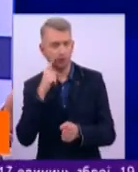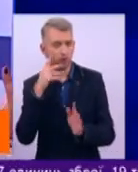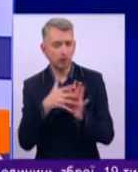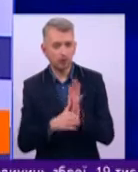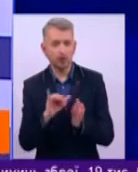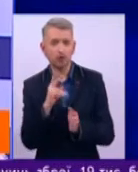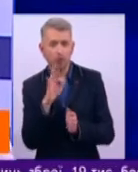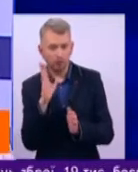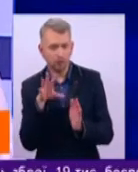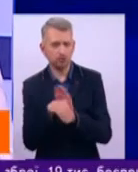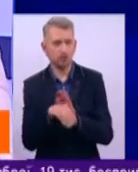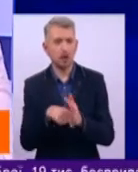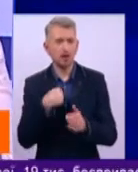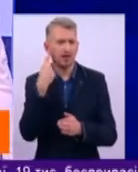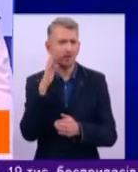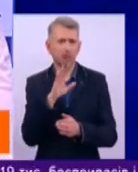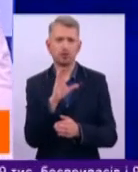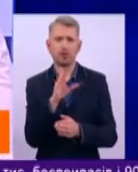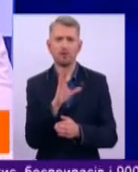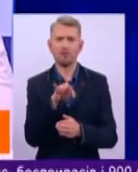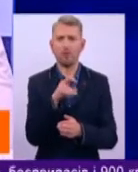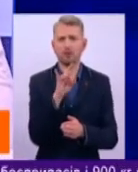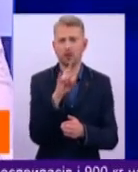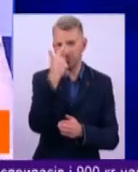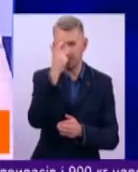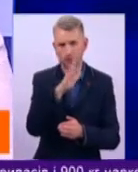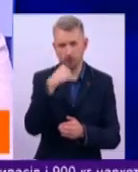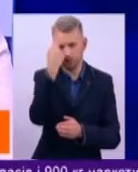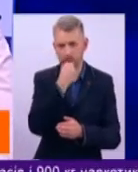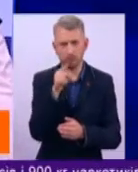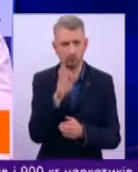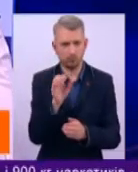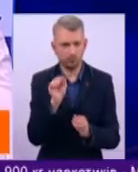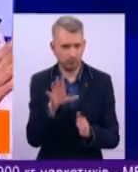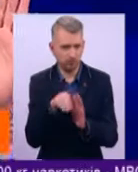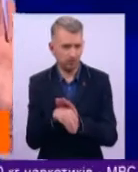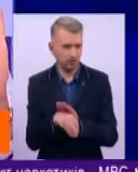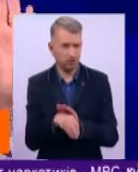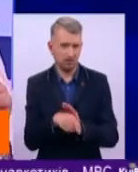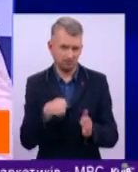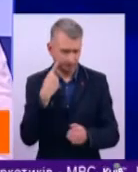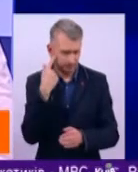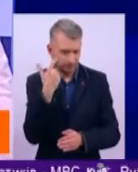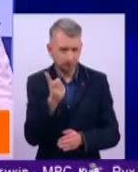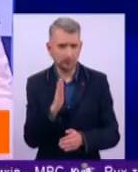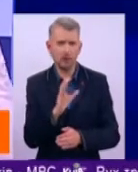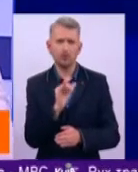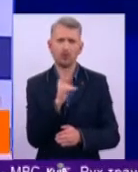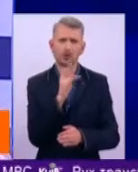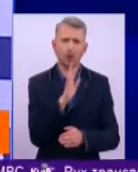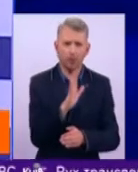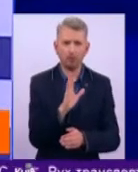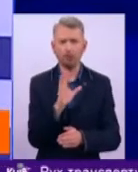туди потрапляє. Я не думаю, що Волкер не розігрував цю карту або не повідомив йому особисто, що він там може знаходитися. Те, що декларують і Сурков, і Волкер, що в